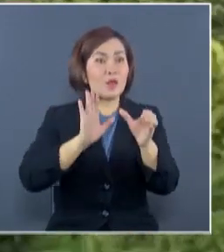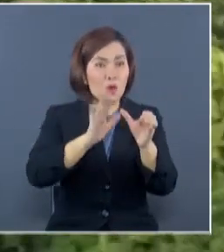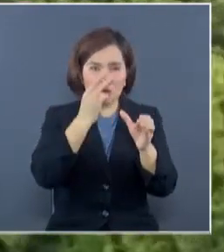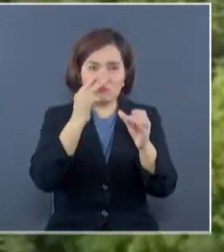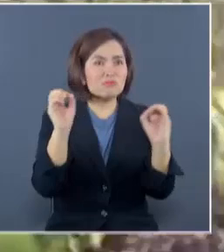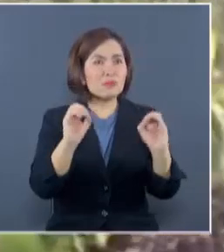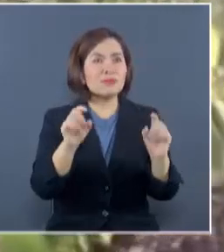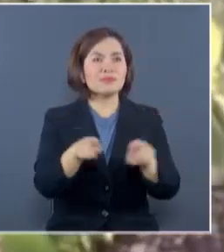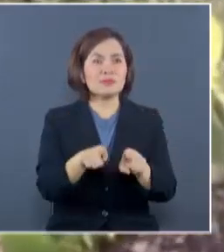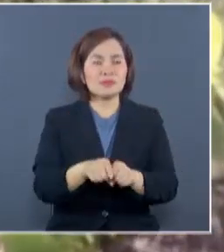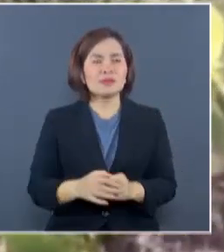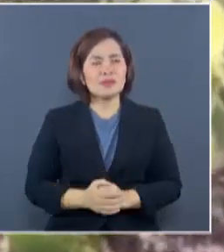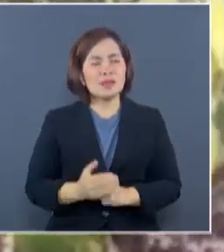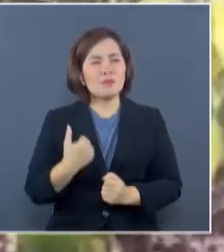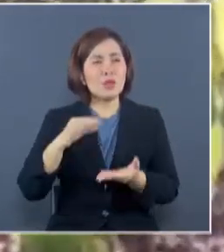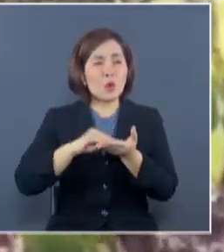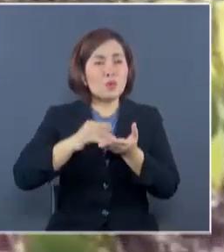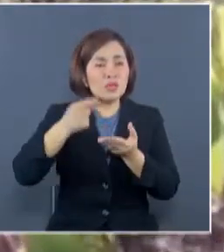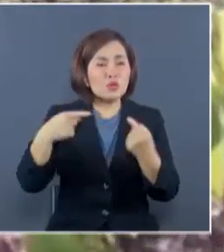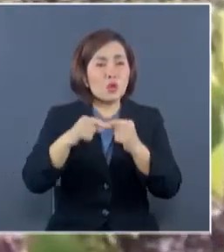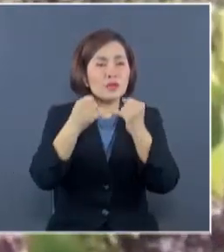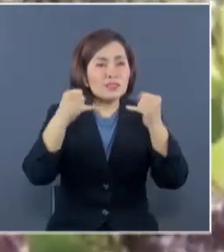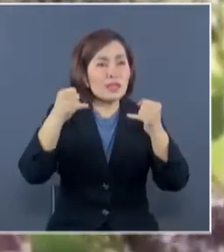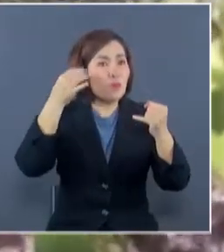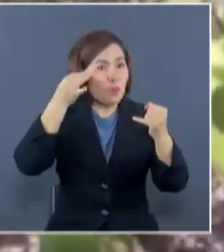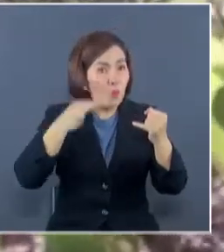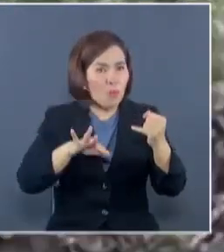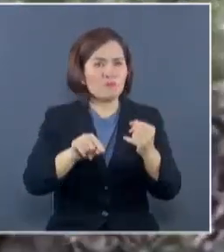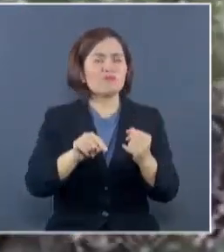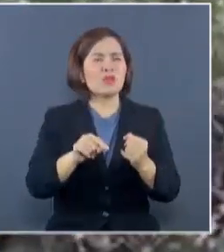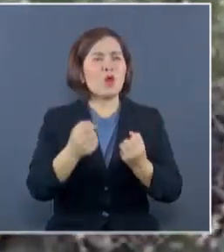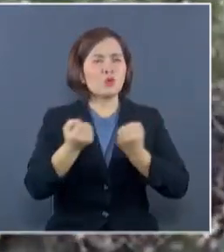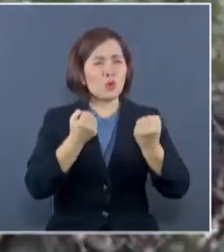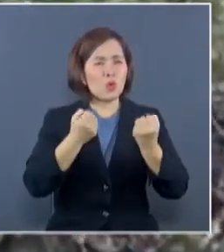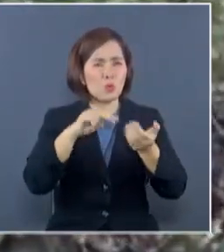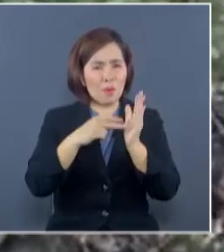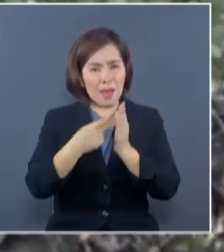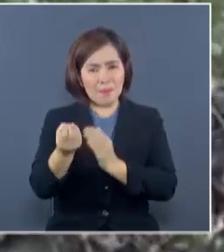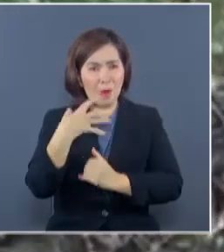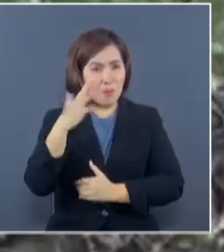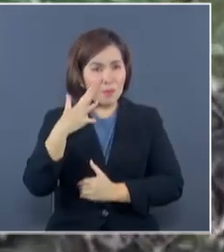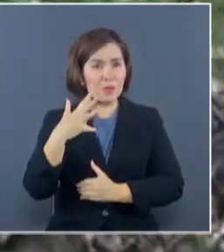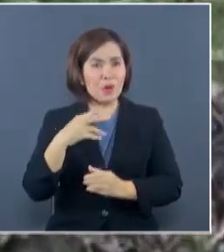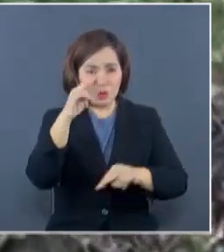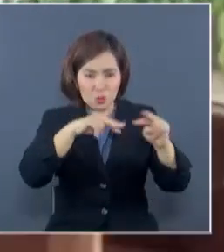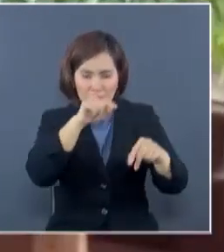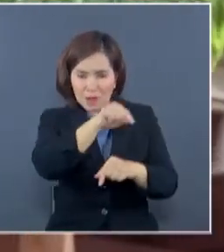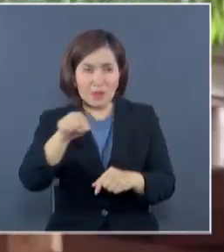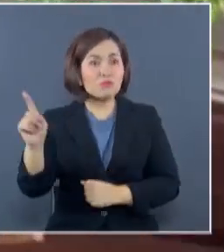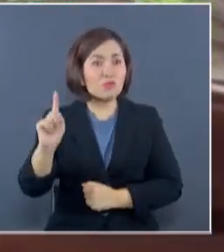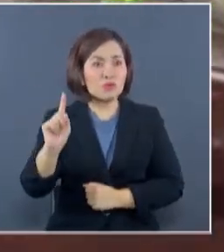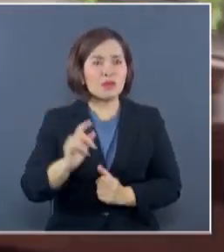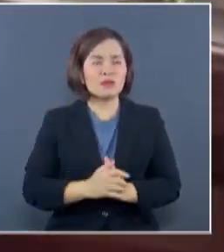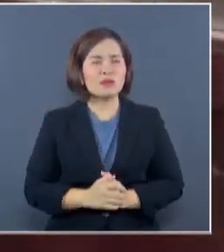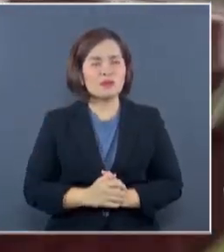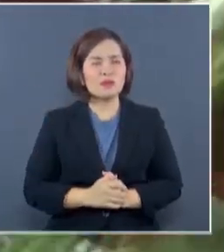ใส่ส่วนข้อเท็จจริงอีกหนึ่งอย่างก็คือเรื่องเส้นผมอยู่ในรถของลุงพลเจ้าหน้าที่ไม่ได้มีการแจ้งให้ทราบว่าค้นจุดไหนบ้างจึงมองว่า